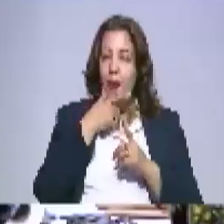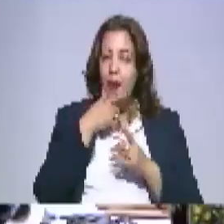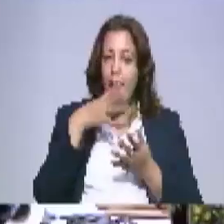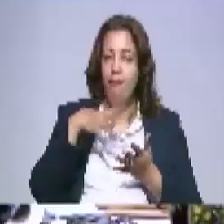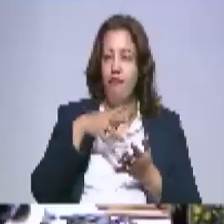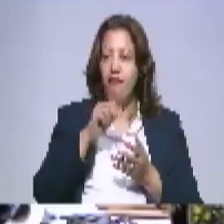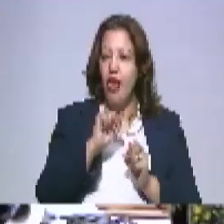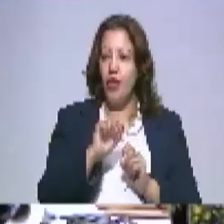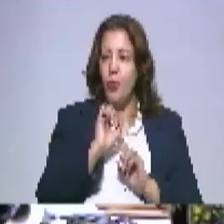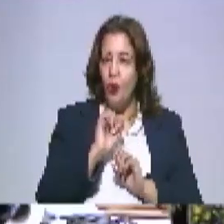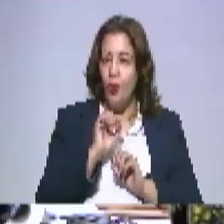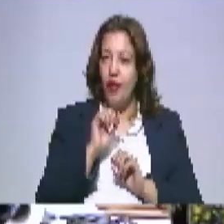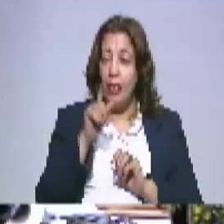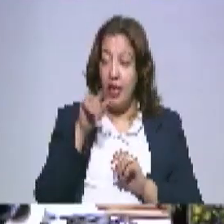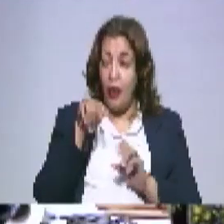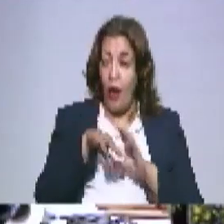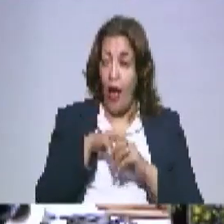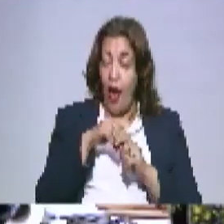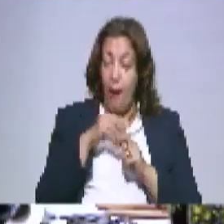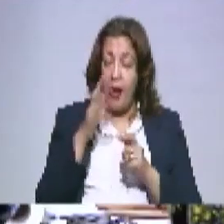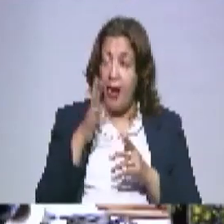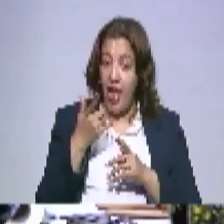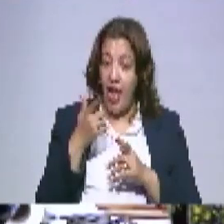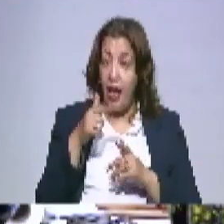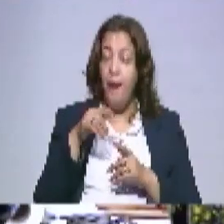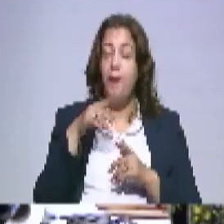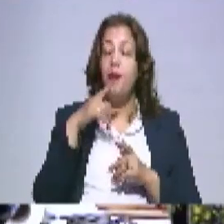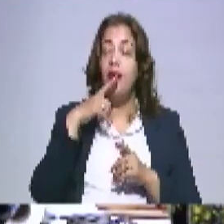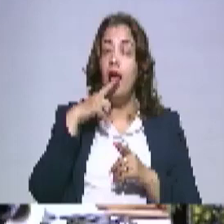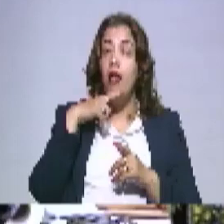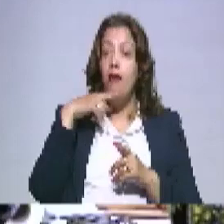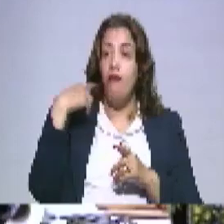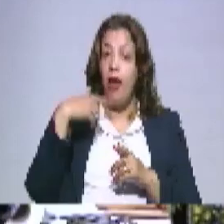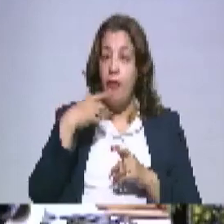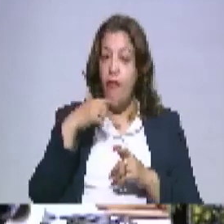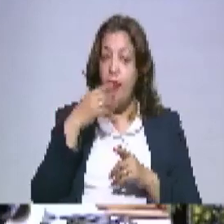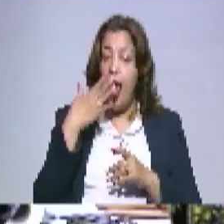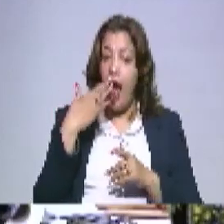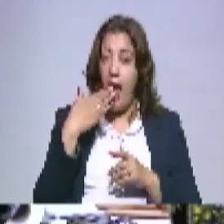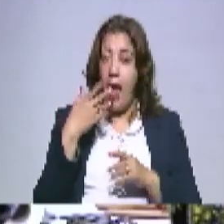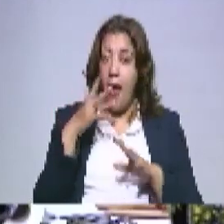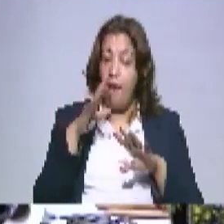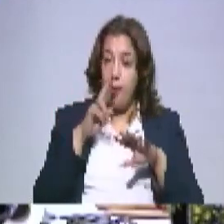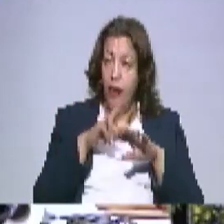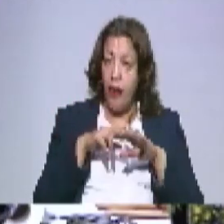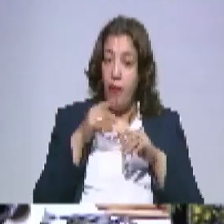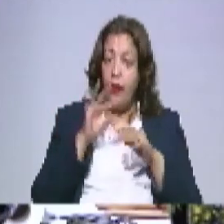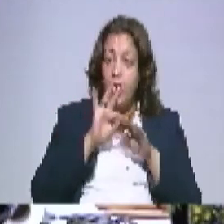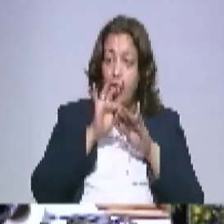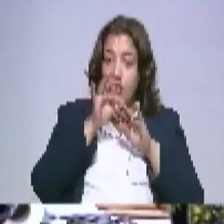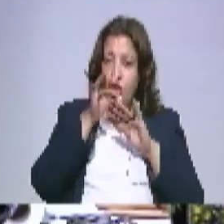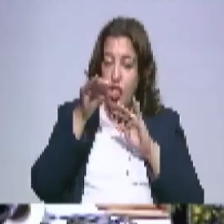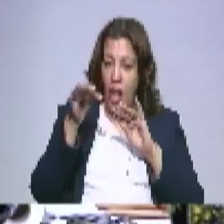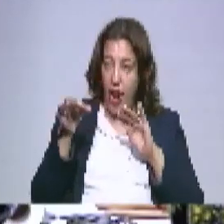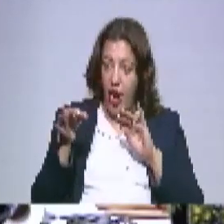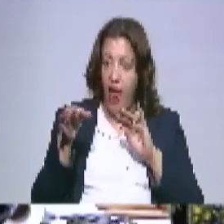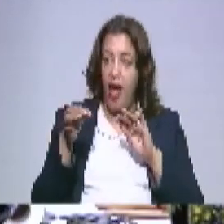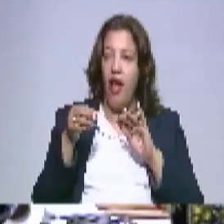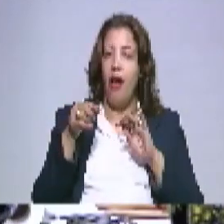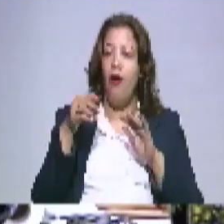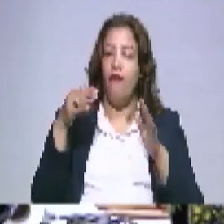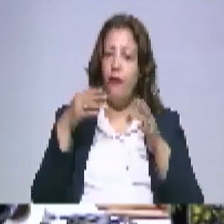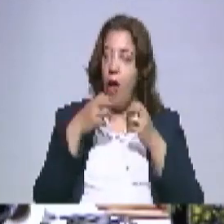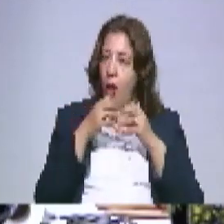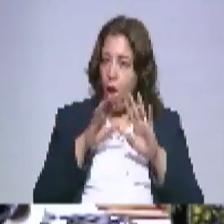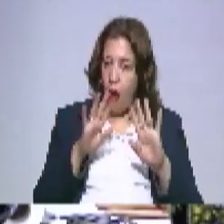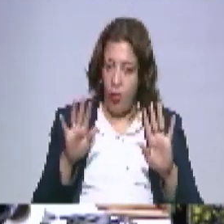احنا دلوقتي جبنا الفلفل اللي قليناه الحراق مع الفلفل الثاني، وشلنا منه القشره الخارجيه النايلون دي